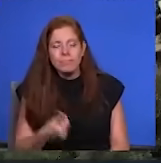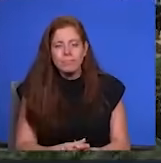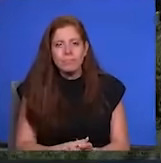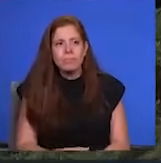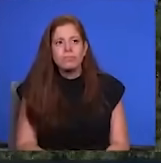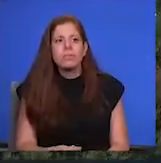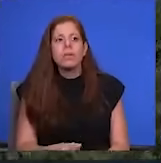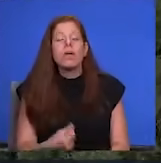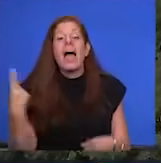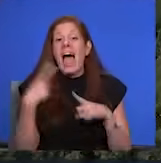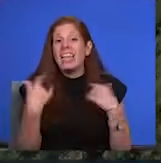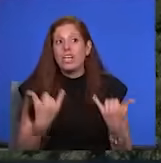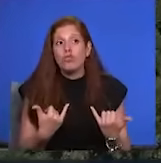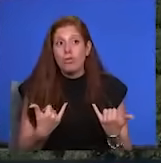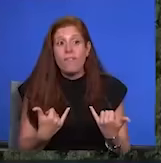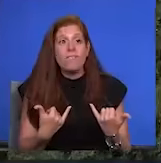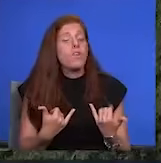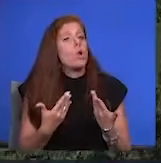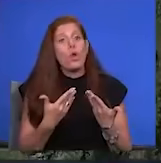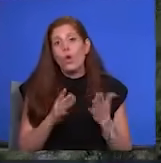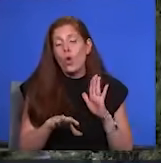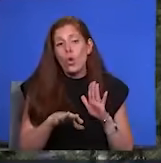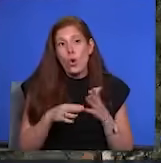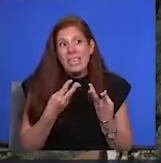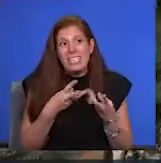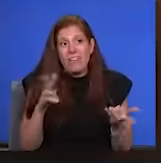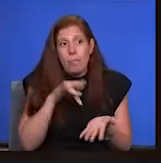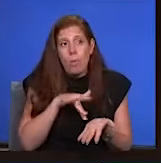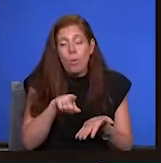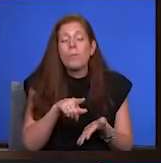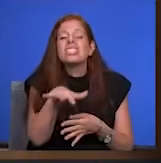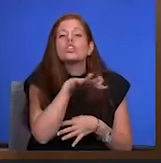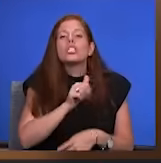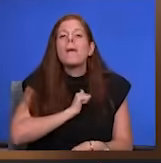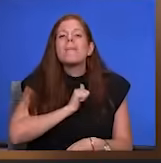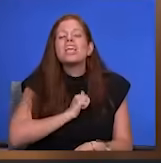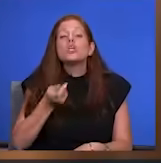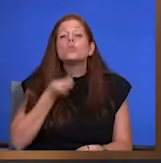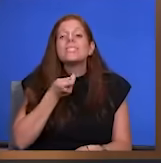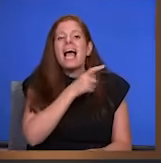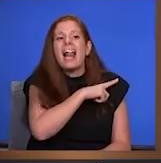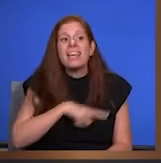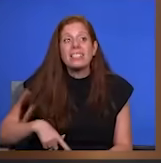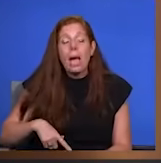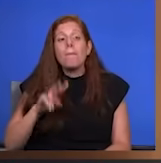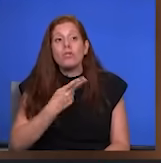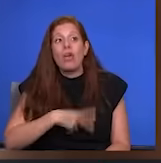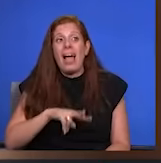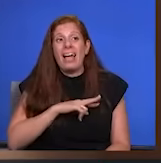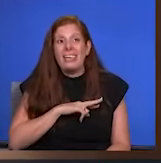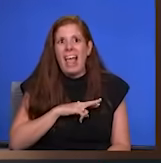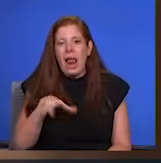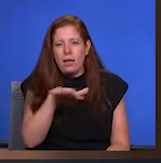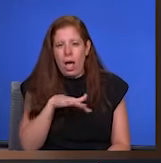עד עכשיו לא נחשפתם למקום כי מדובר בשטח פרטי שהוזכר לעירייה. מי שמחזיק בקרקע באחד המקומות